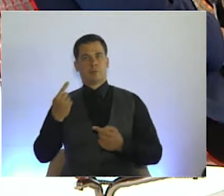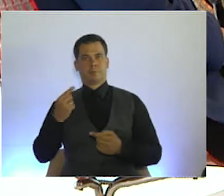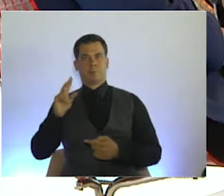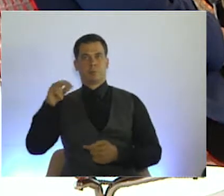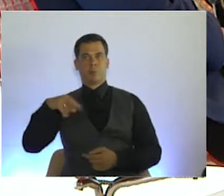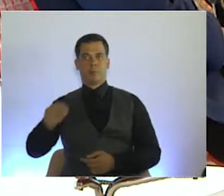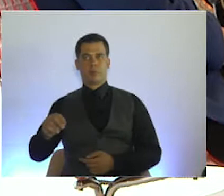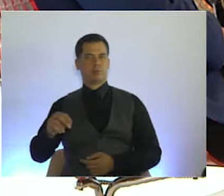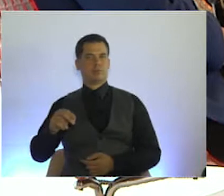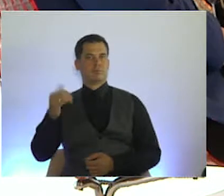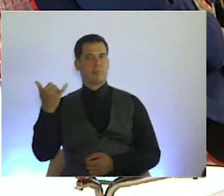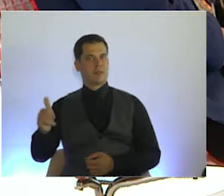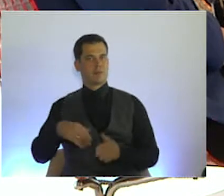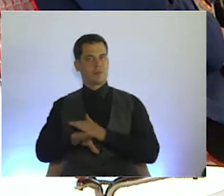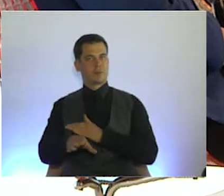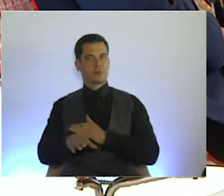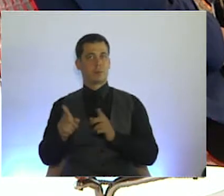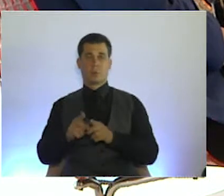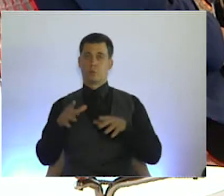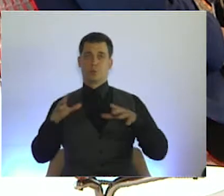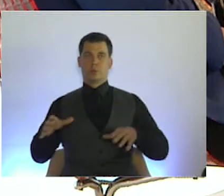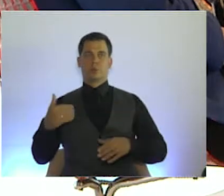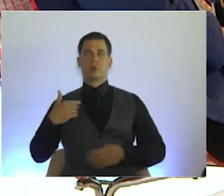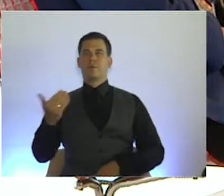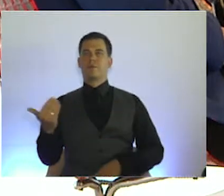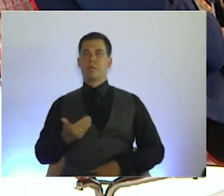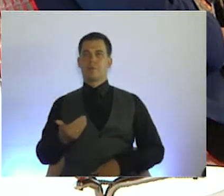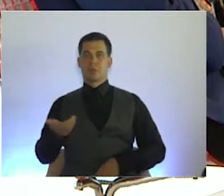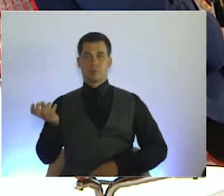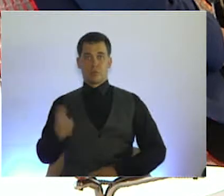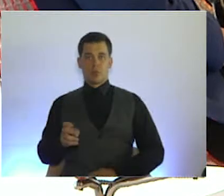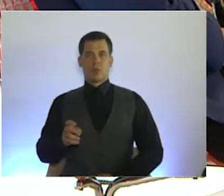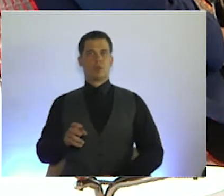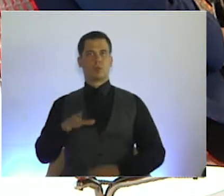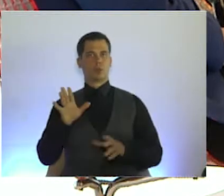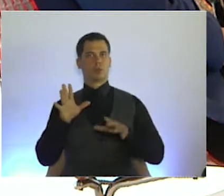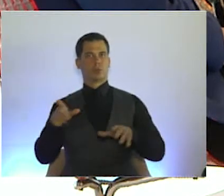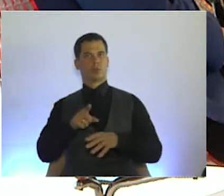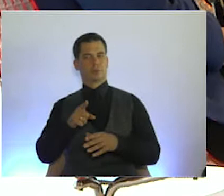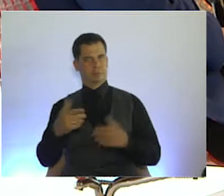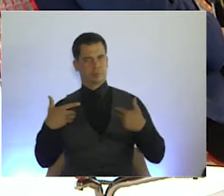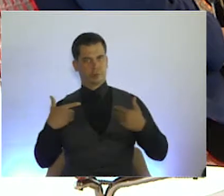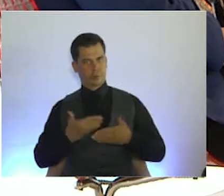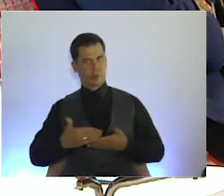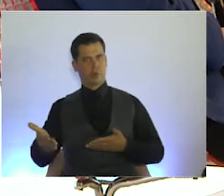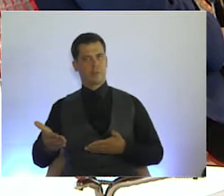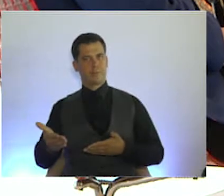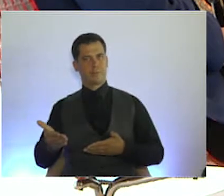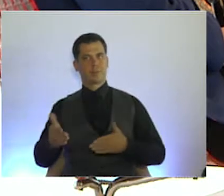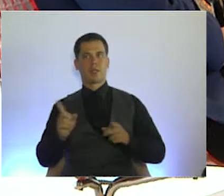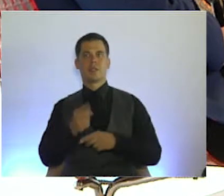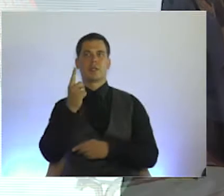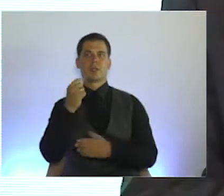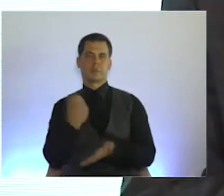jest. Jest spora przeżywalność, jeżeli chodzi o prowadzenie działalności gospodarczej. Oczywiście jest jeden